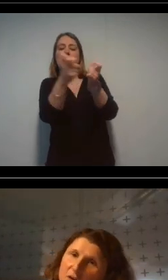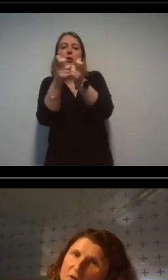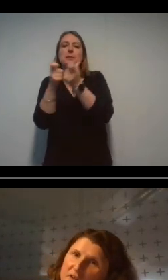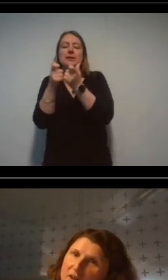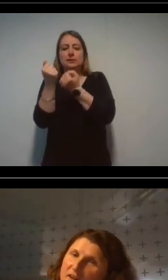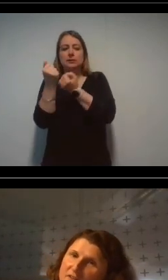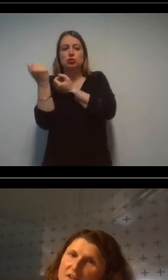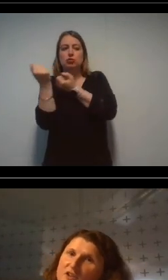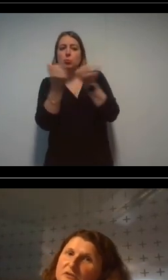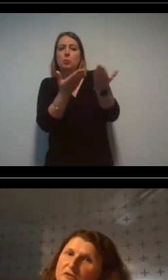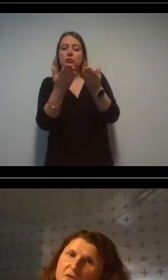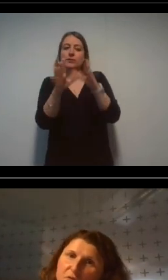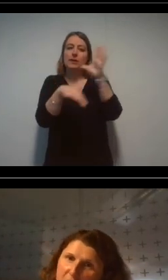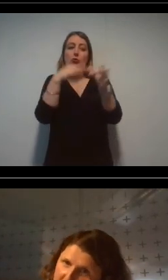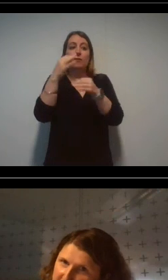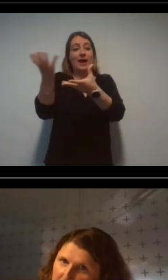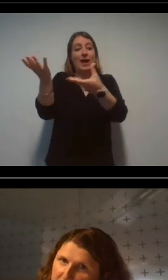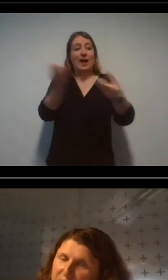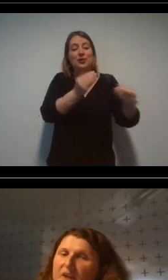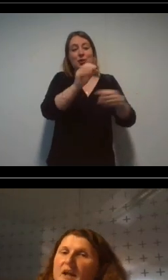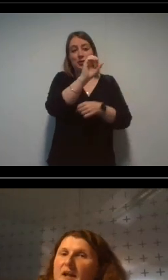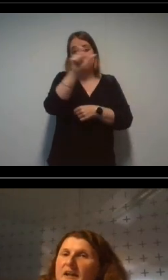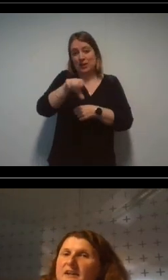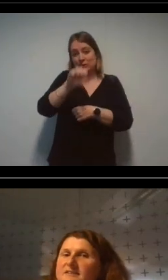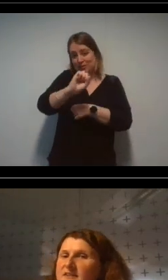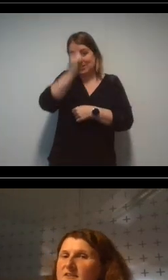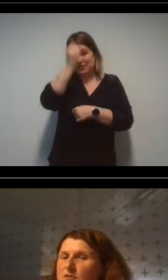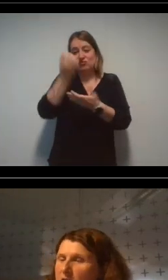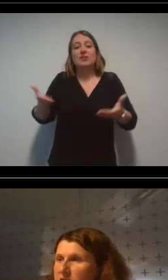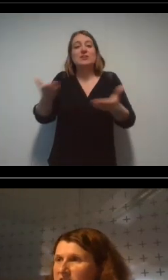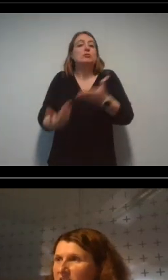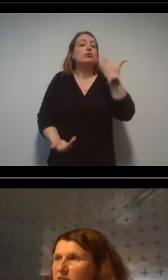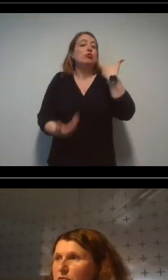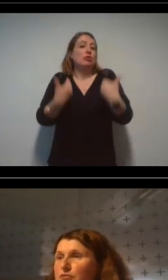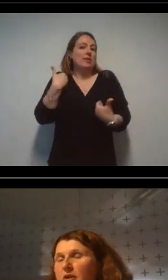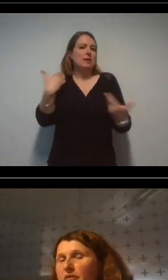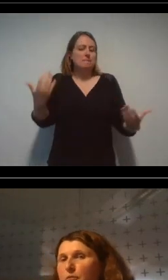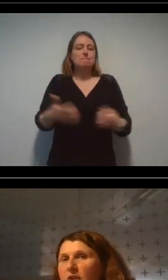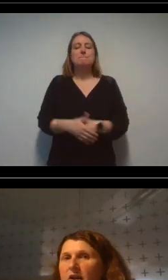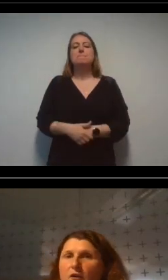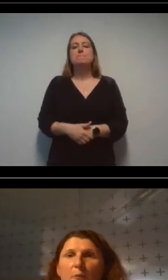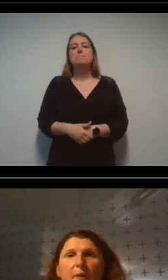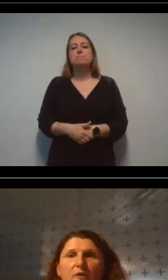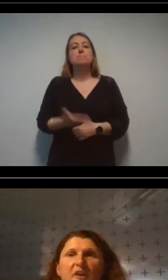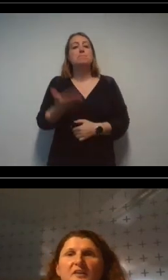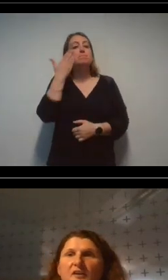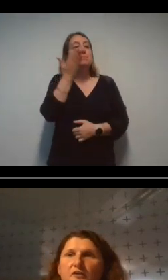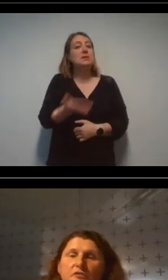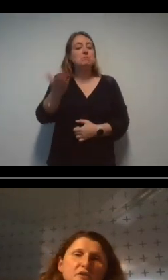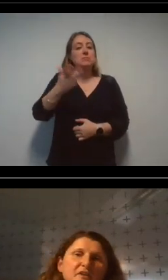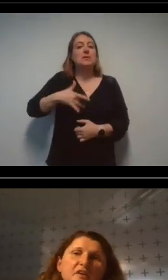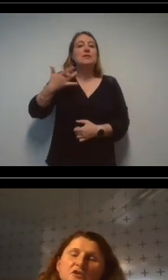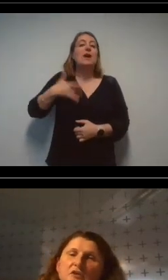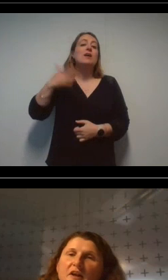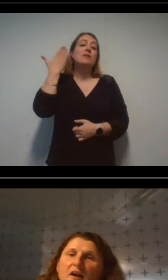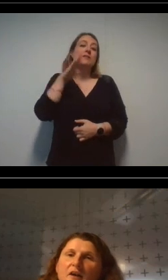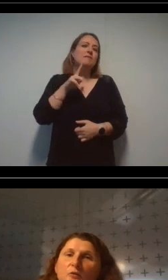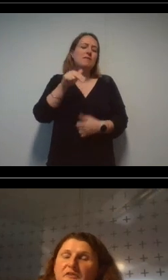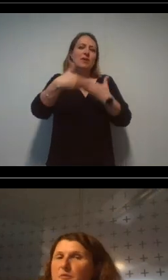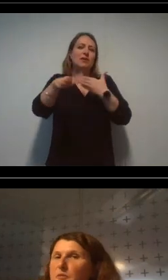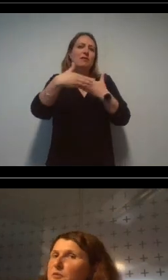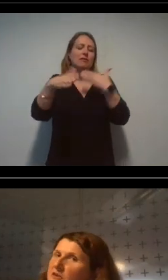possibilité d'accueillir un stagiaire en situation de handicap. Et si cela vous intéresse, surtout là en amont de la grande période d'alternance, si vous voulez aider un